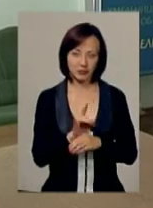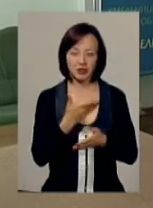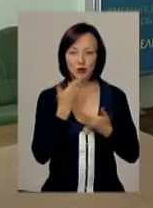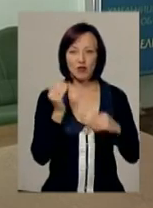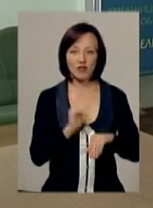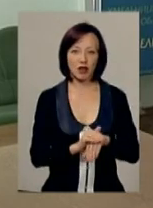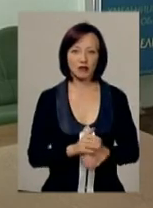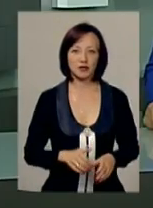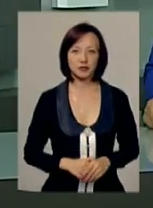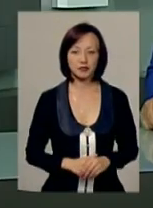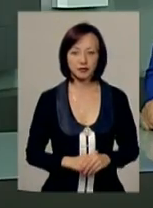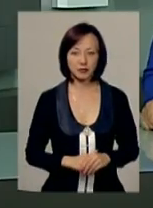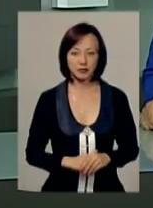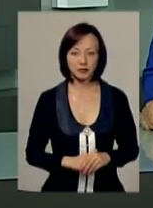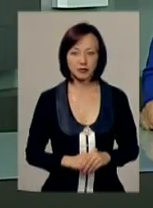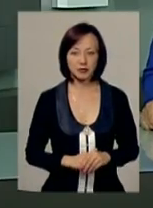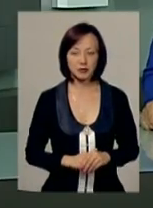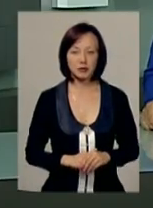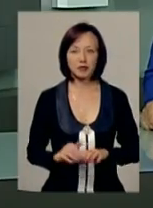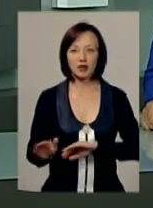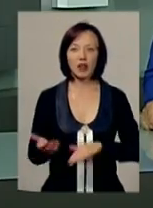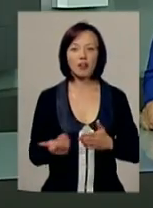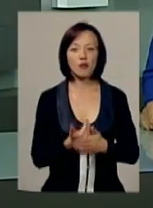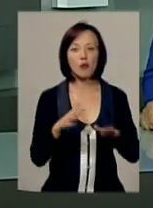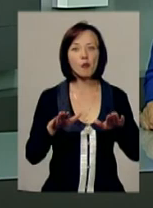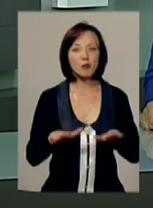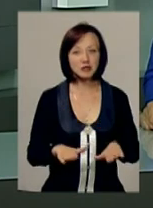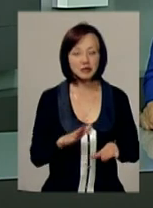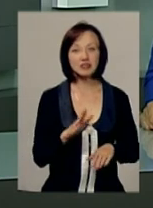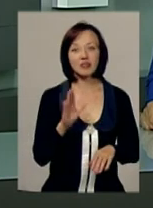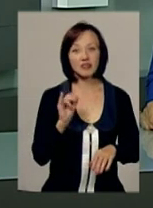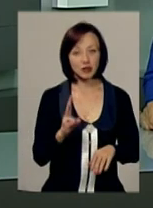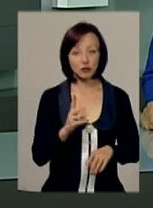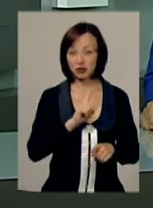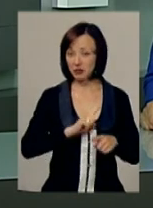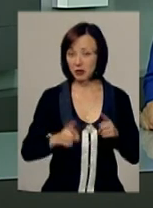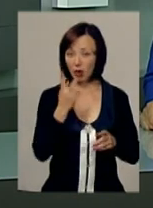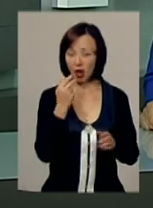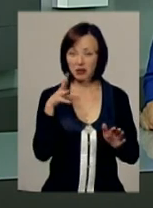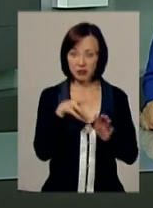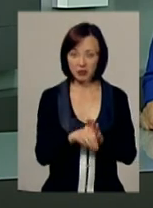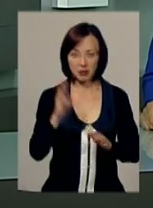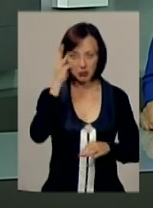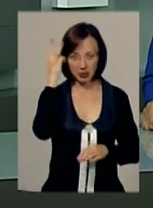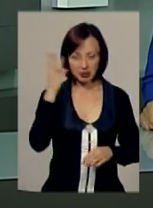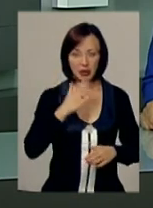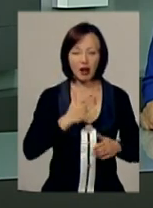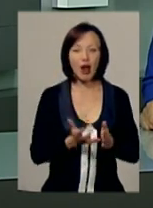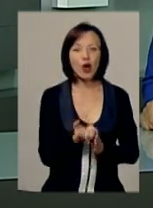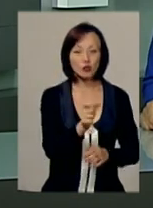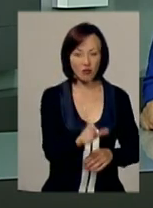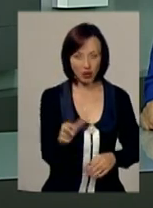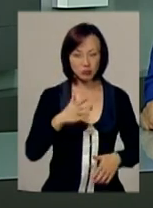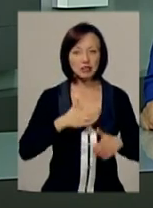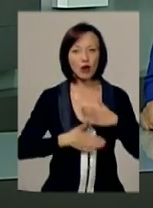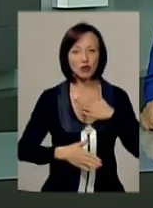відсутністю фактів. На новому місці Едуард Братко швидко адаптувався. Хмельницькими рятувальниками задоволений.